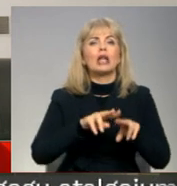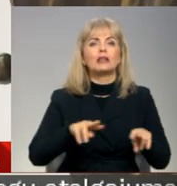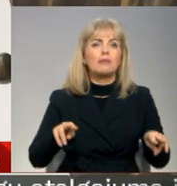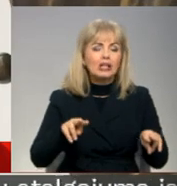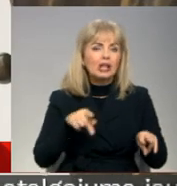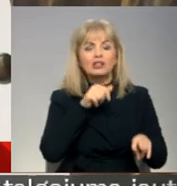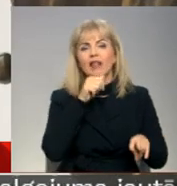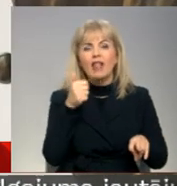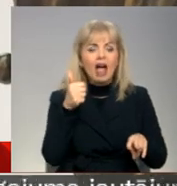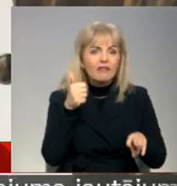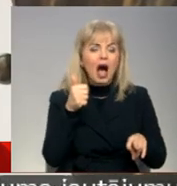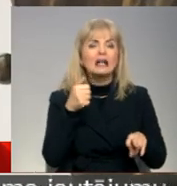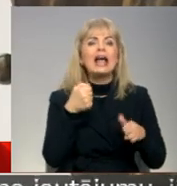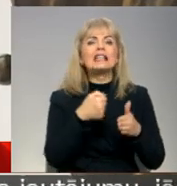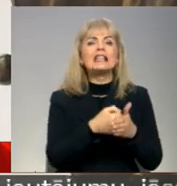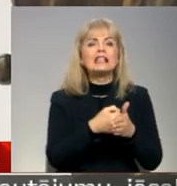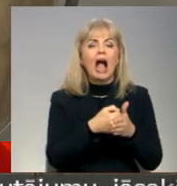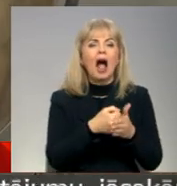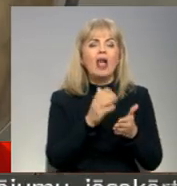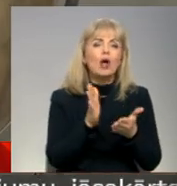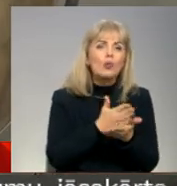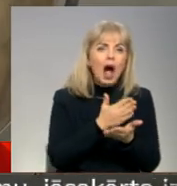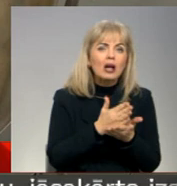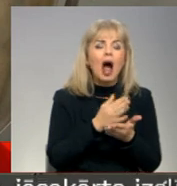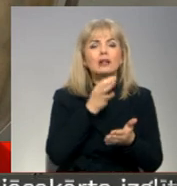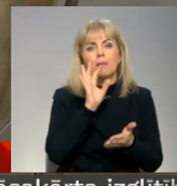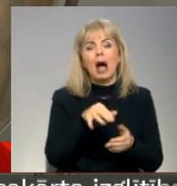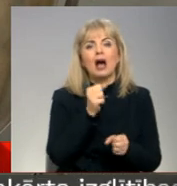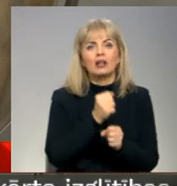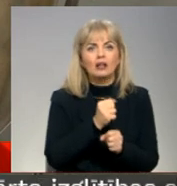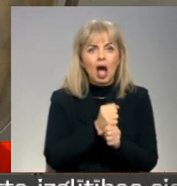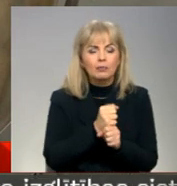ar saviem pienākumiem, jo tieslietu ministrijas darbinieki